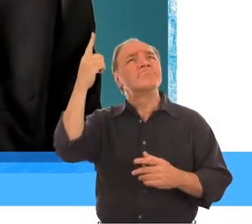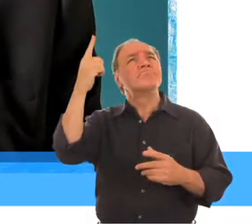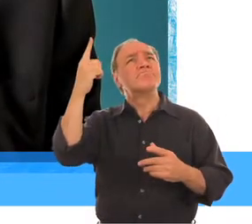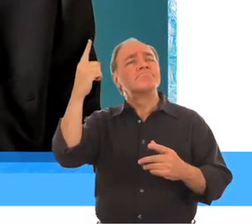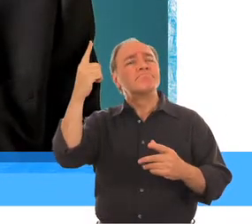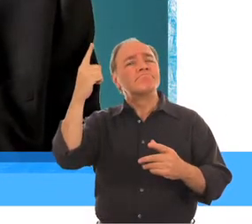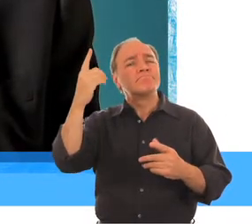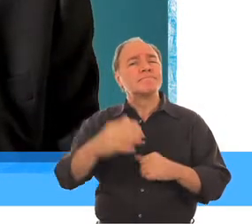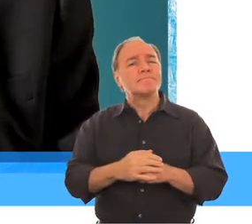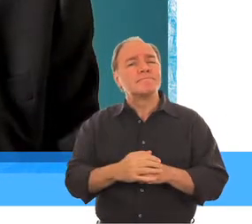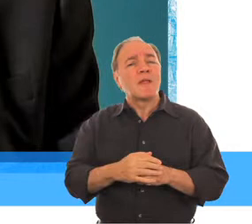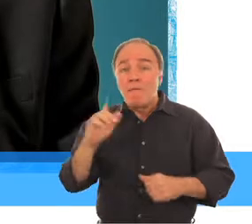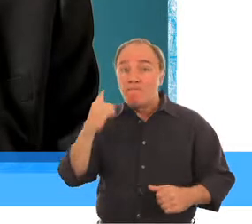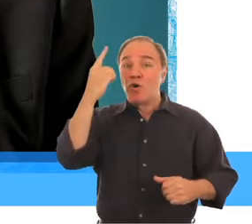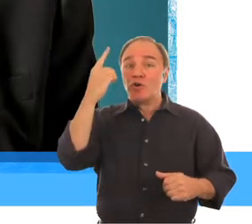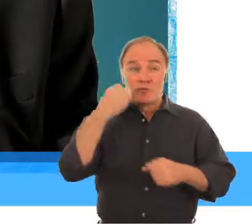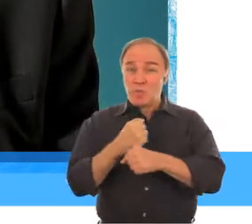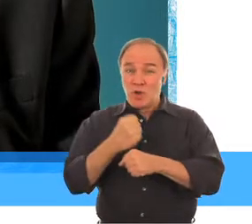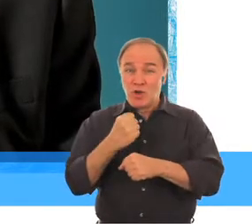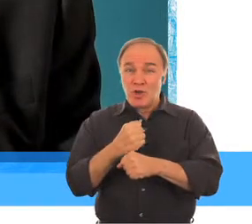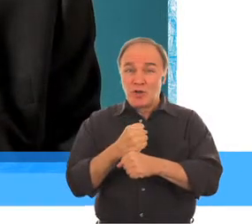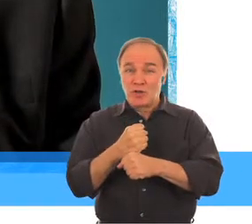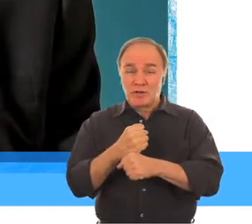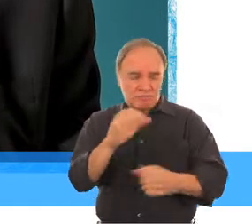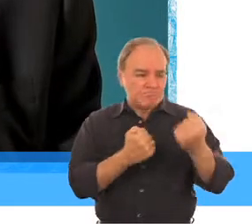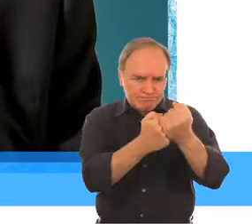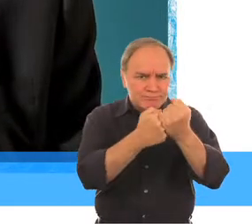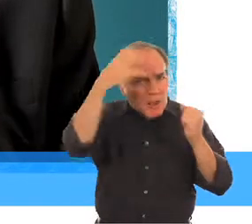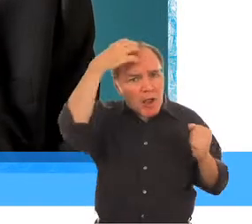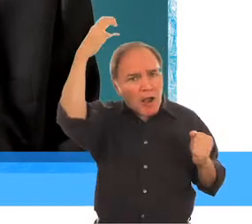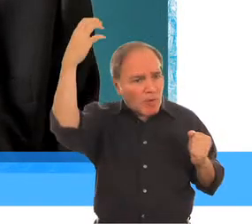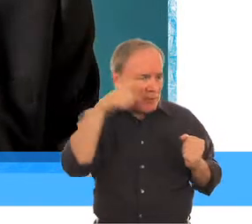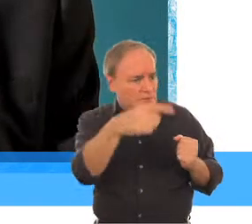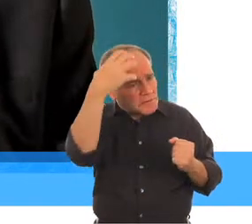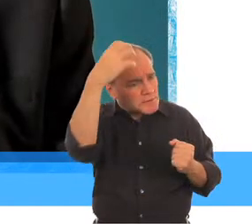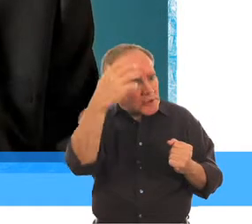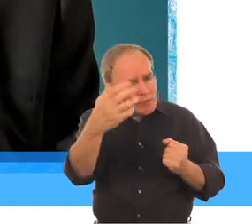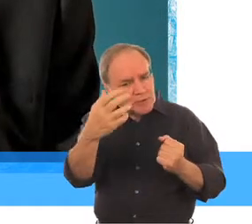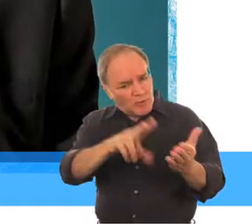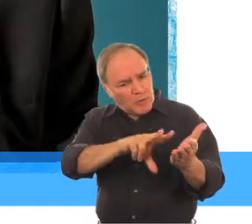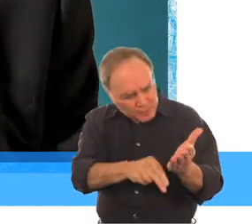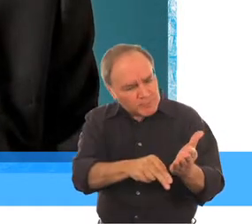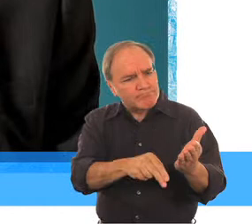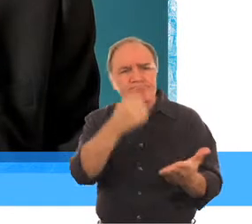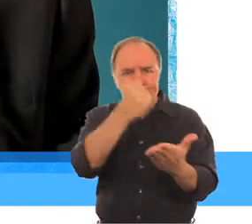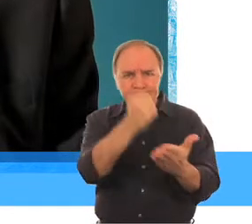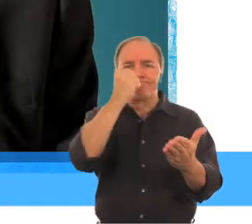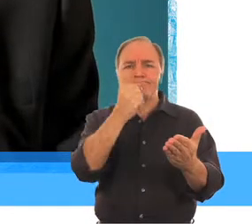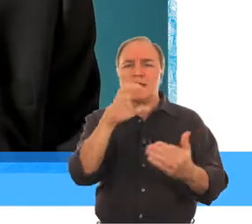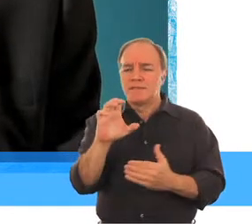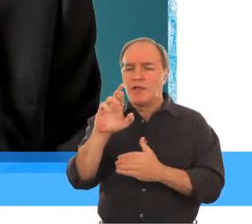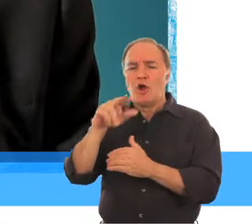Nous, à l'UNICEF, avons compris que la première chose que nous pouvions faire était de soutenir le gouvernement en signalant et en ratifiant la